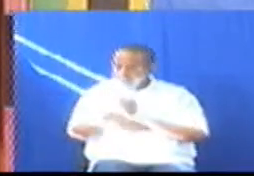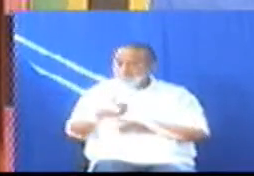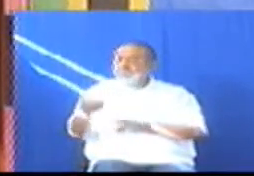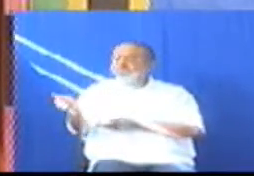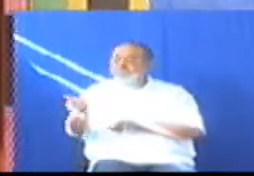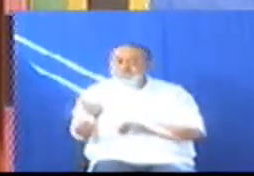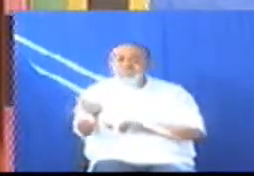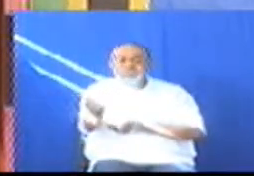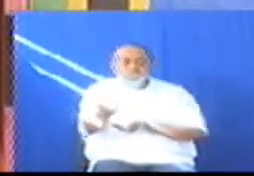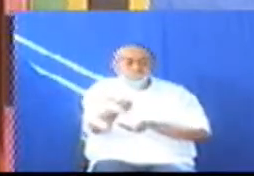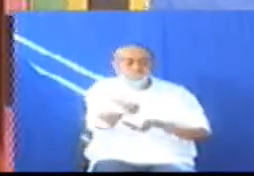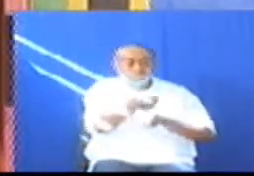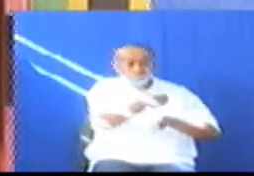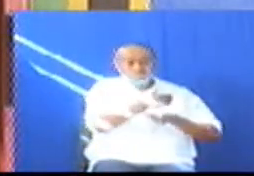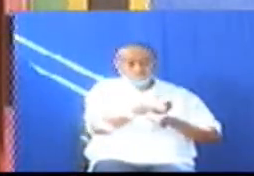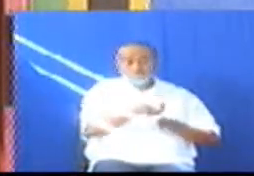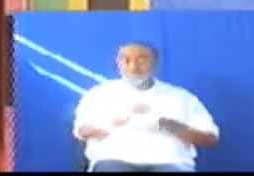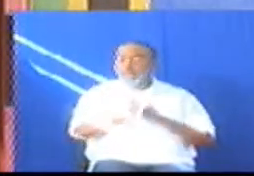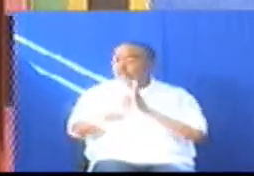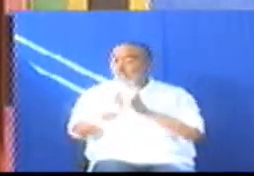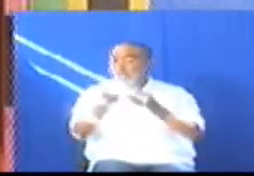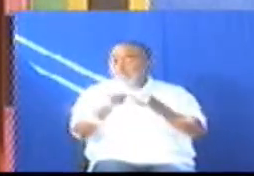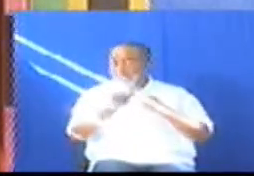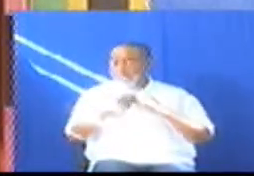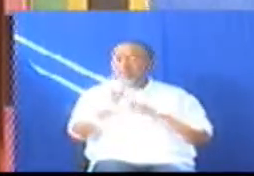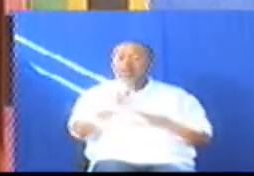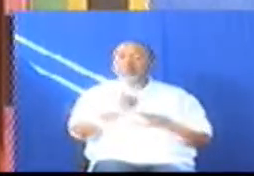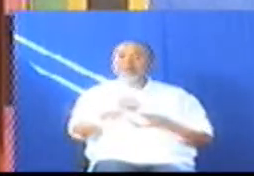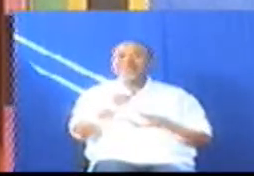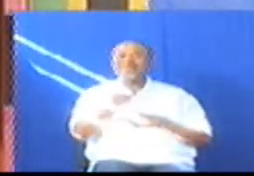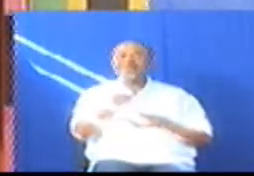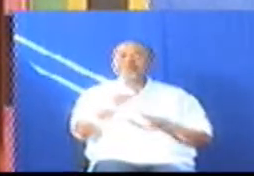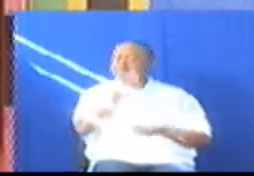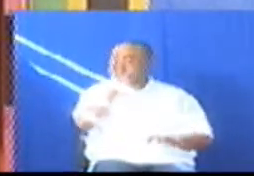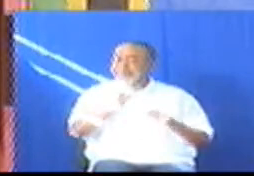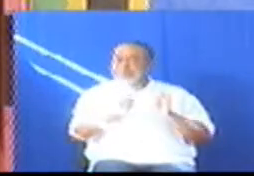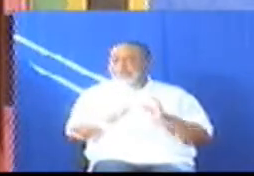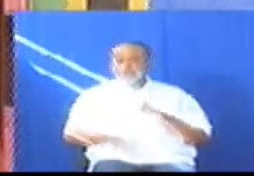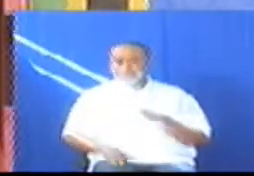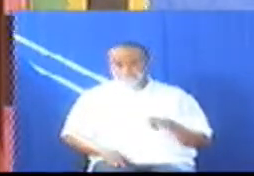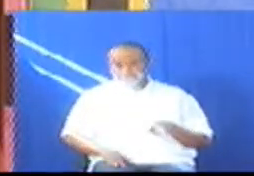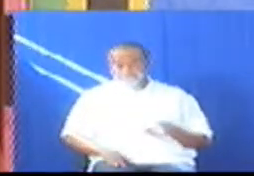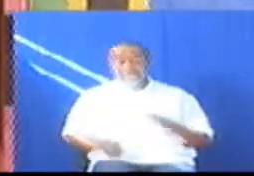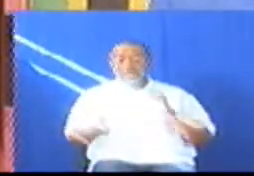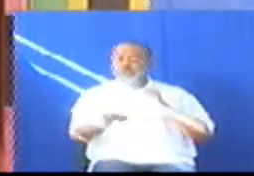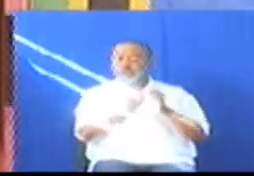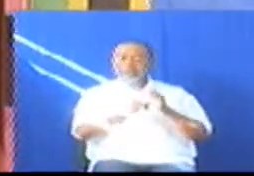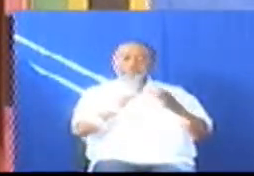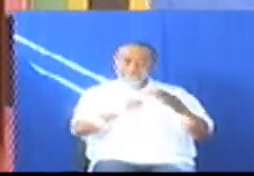Kwa tunaomba majibu yenye uhakika kwa kuzingatia tunamaliza muda wetu. La pili,